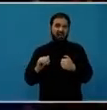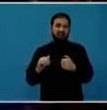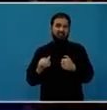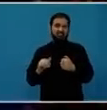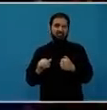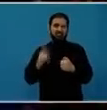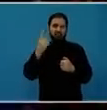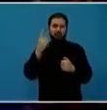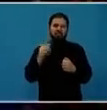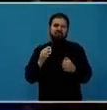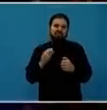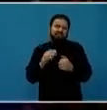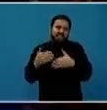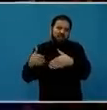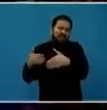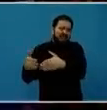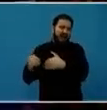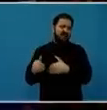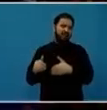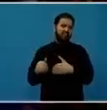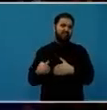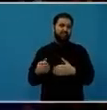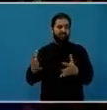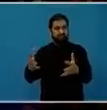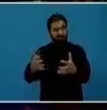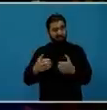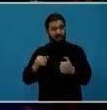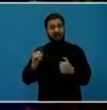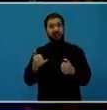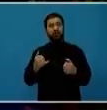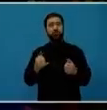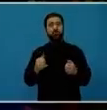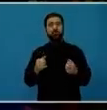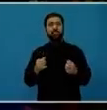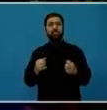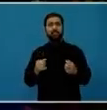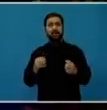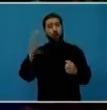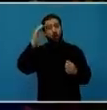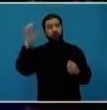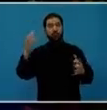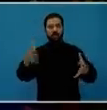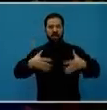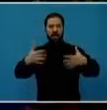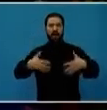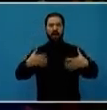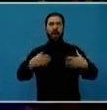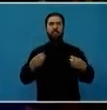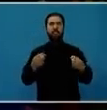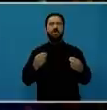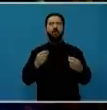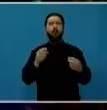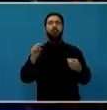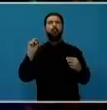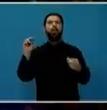știu, asperitate. Avem chiar și conceptul de ne încărcăm pozitiv sau energii pozitive. Chiar unii susțin